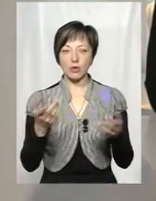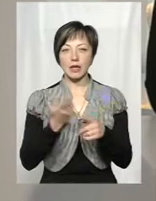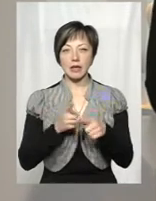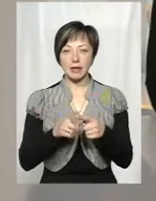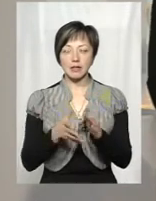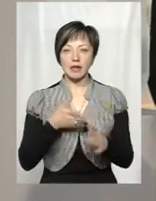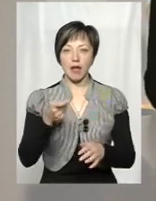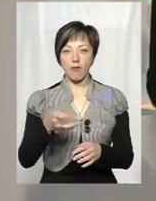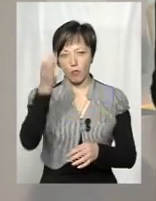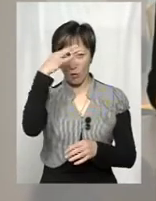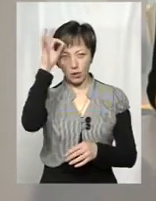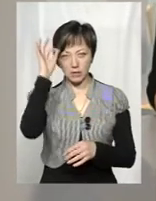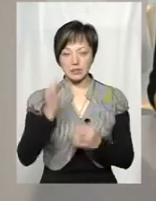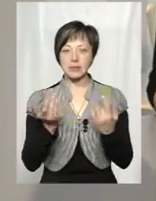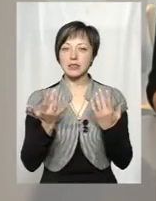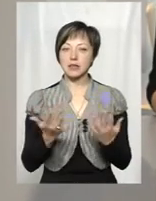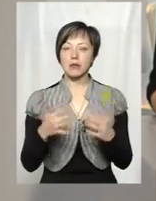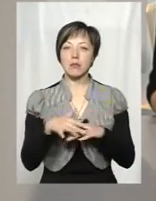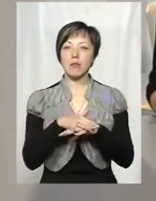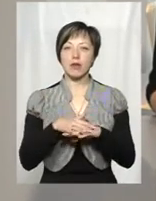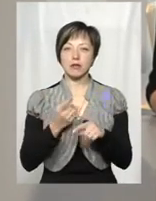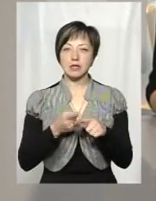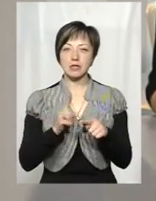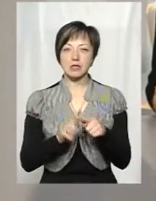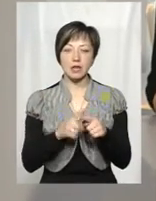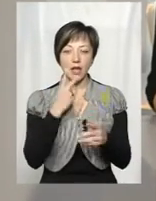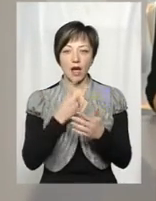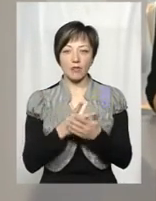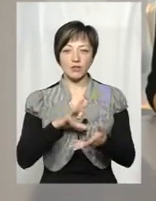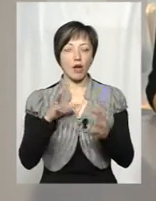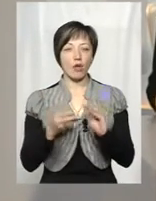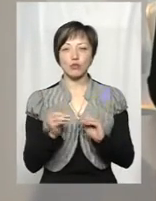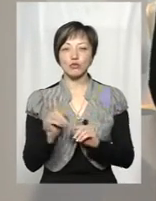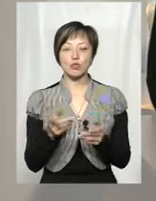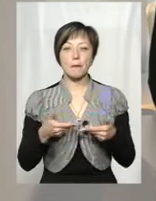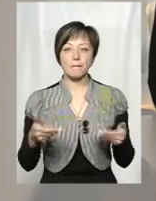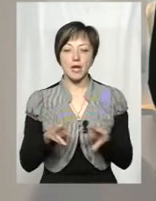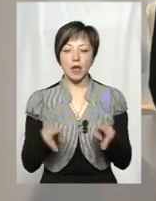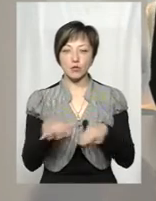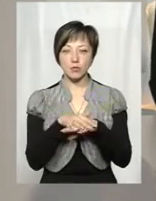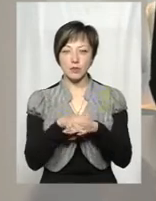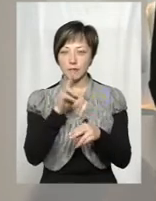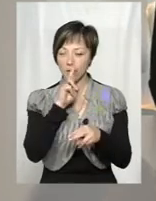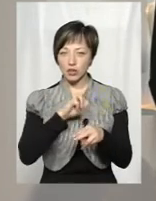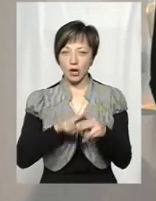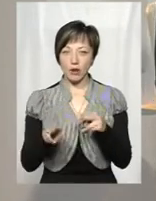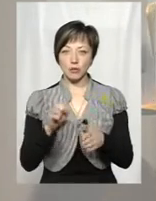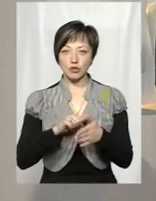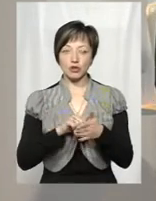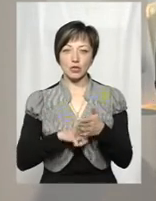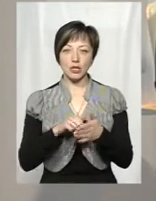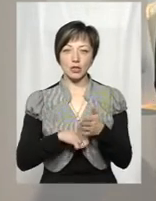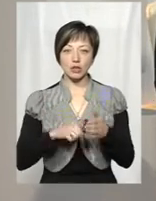заяви у поліцію. Наскільки масове це явище загалом, і що ми, як суспільство, втрачаємо через